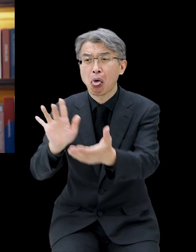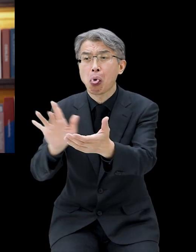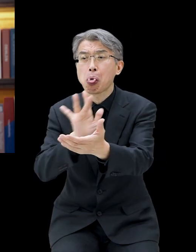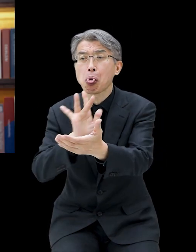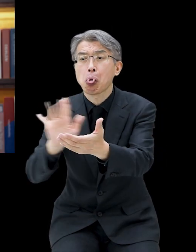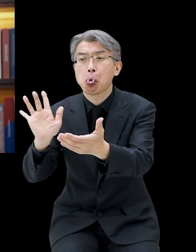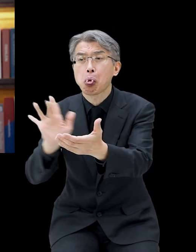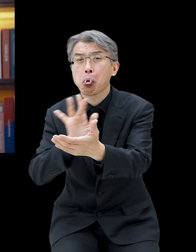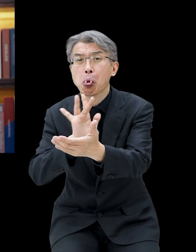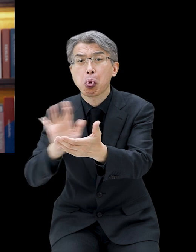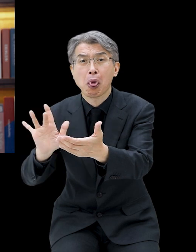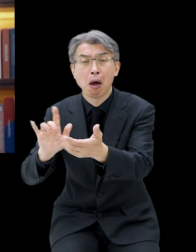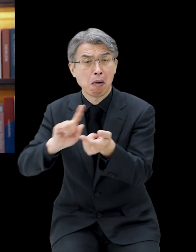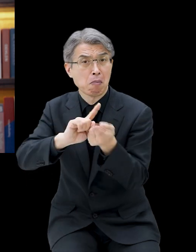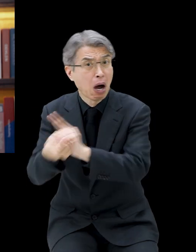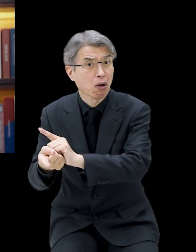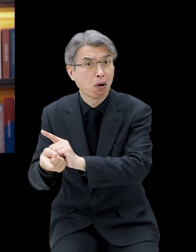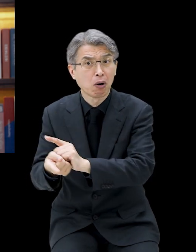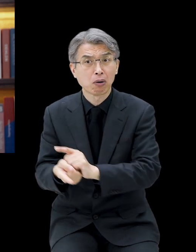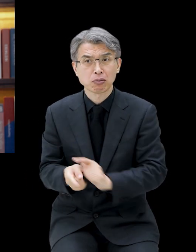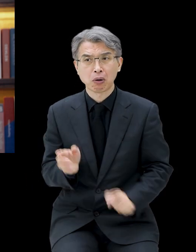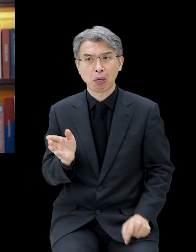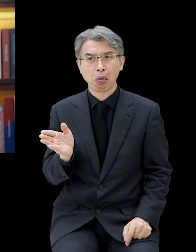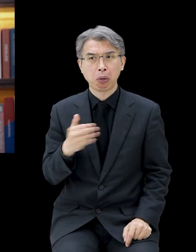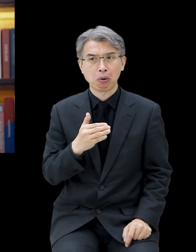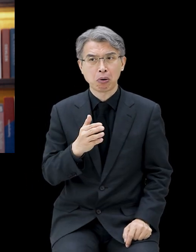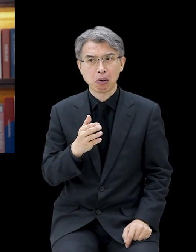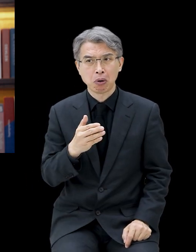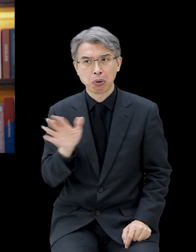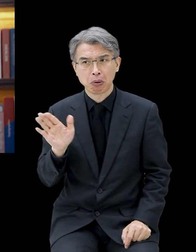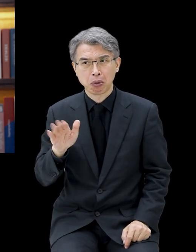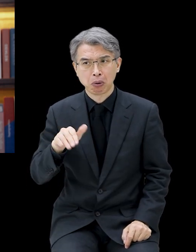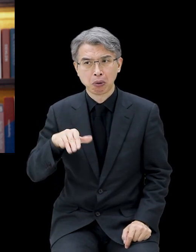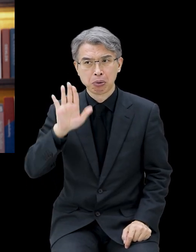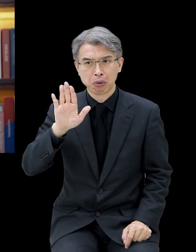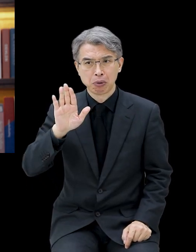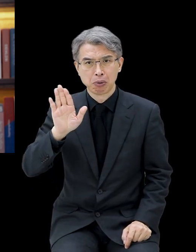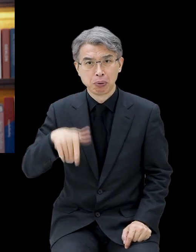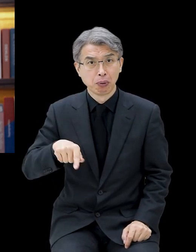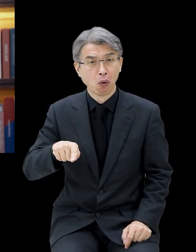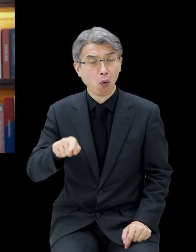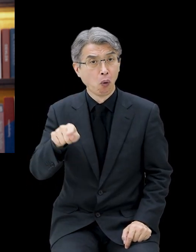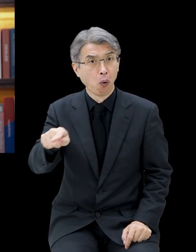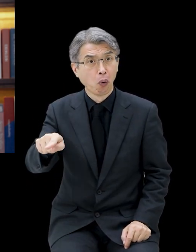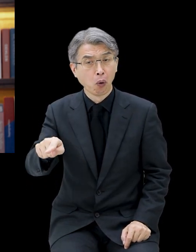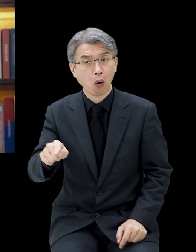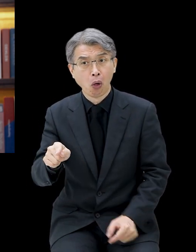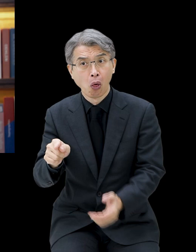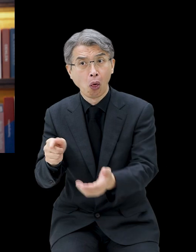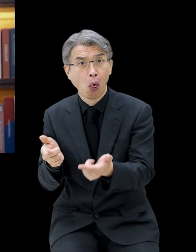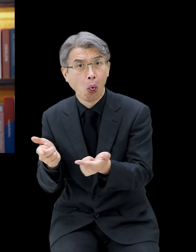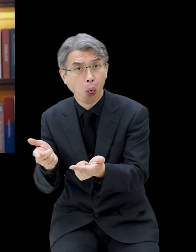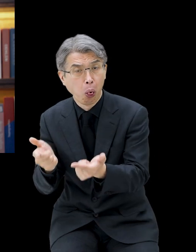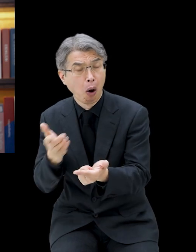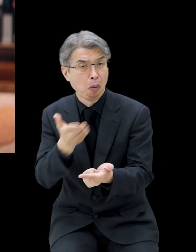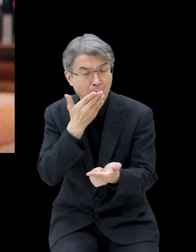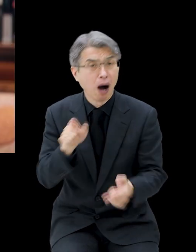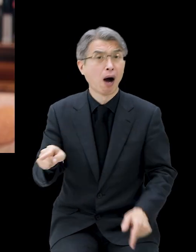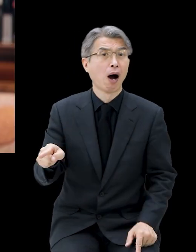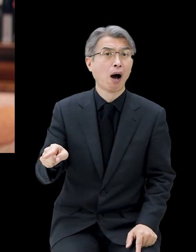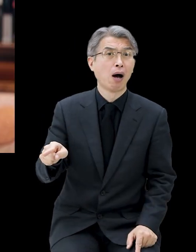그 다음에 액션이나 이런 걸 통해서 기기를 제어하고 있고, 그런 시대가